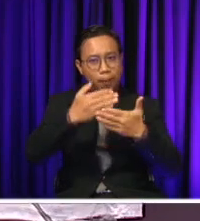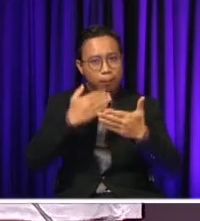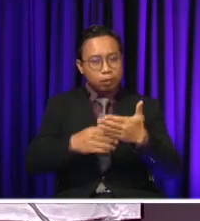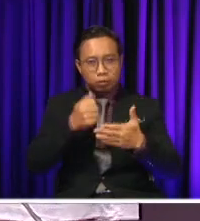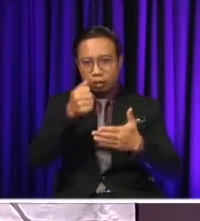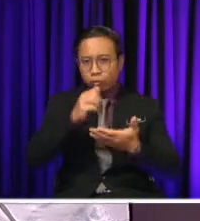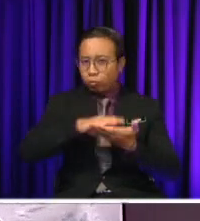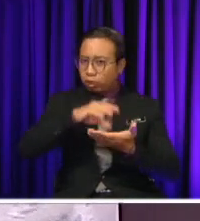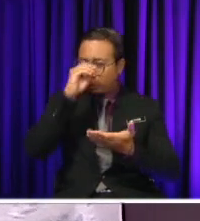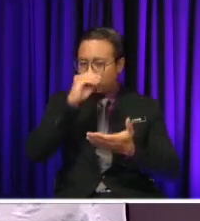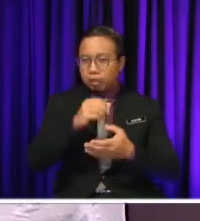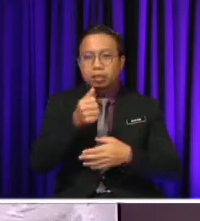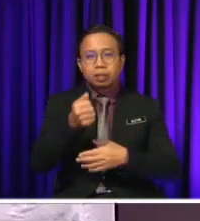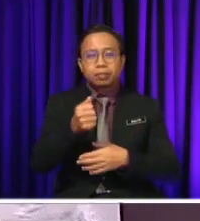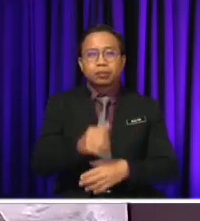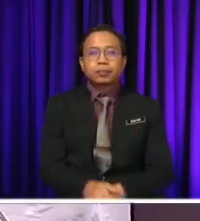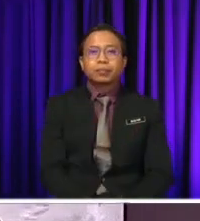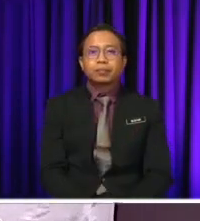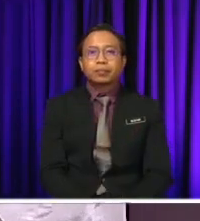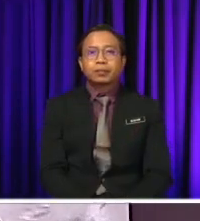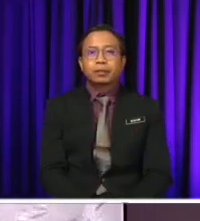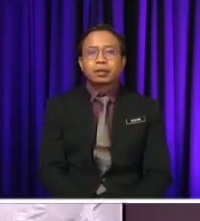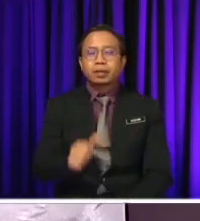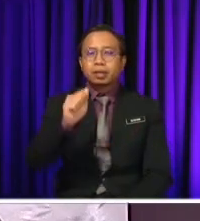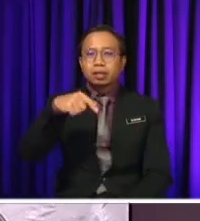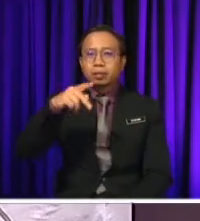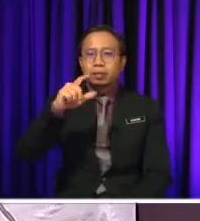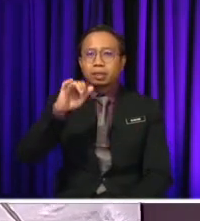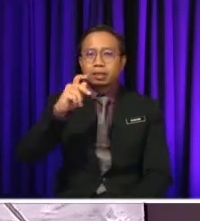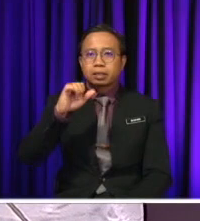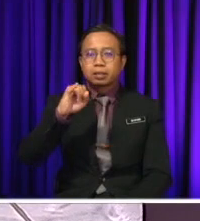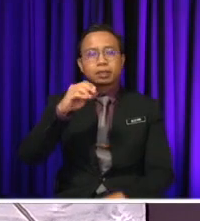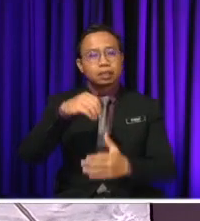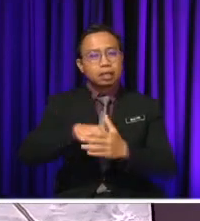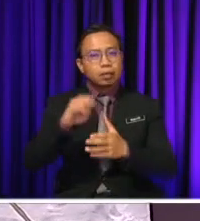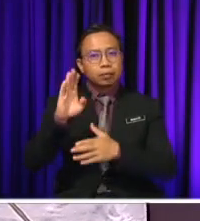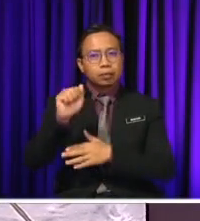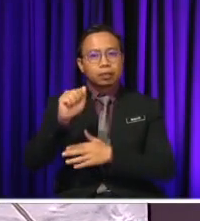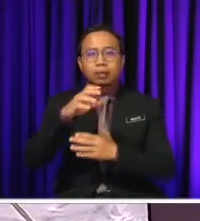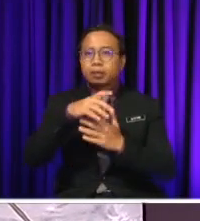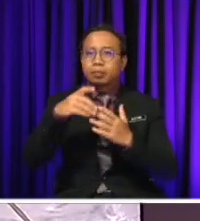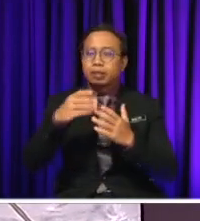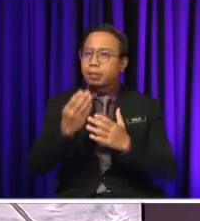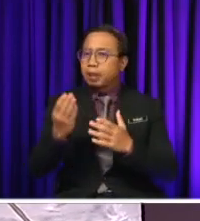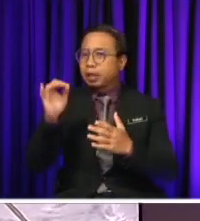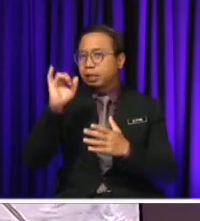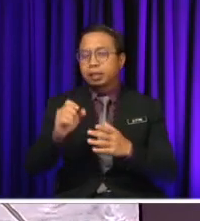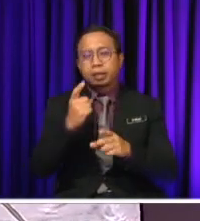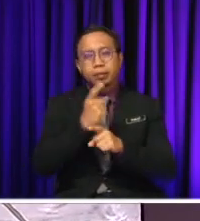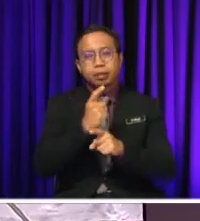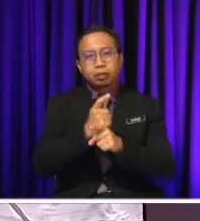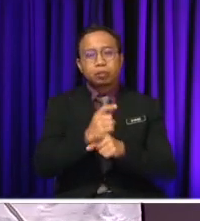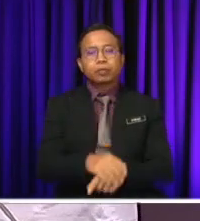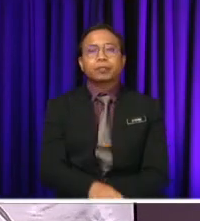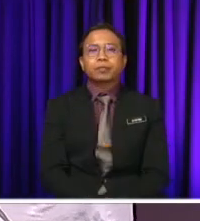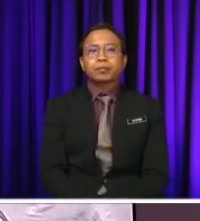belajar dan kamu aplikasikan dalam bab ini dengan memilih bahan yang betul berdasarkan lukisan produk